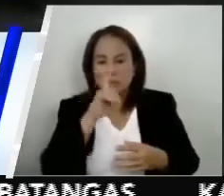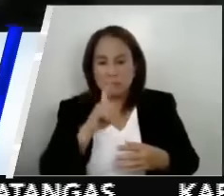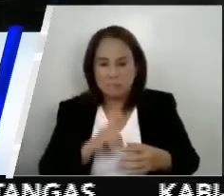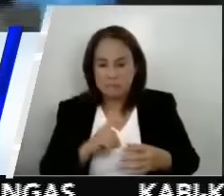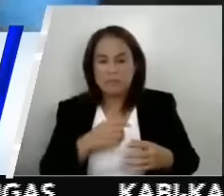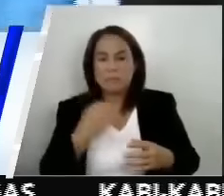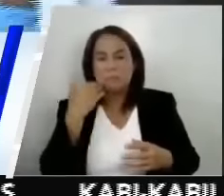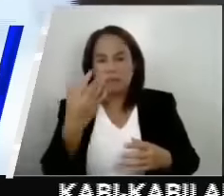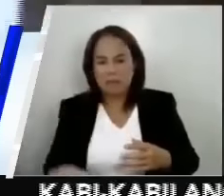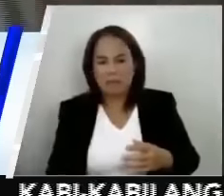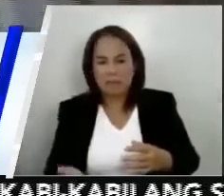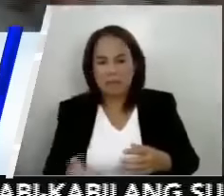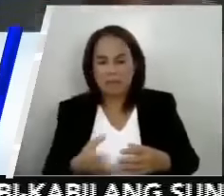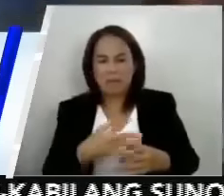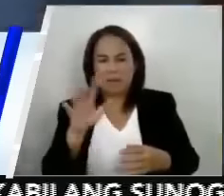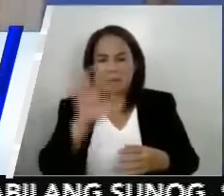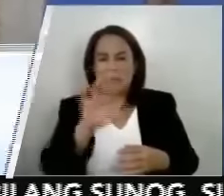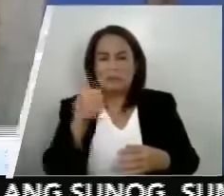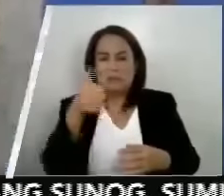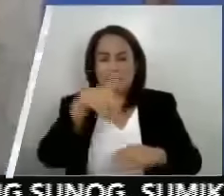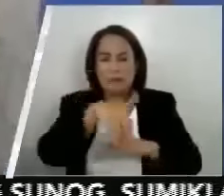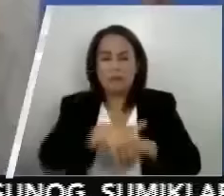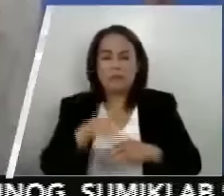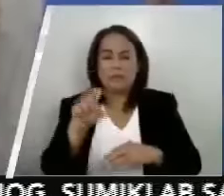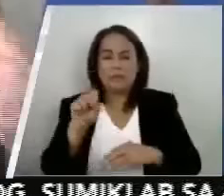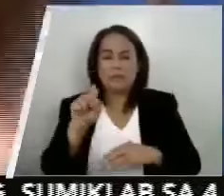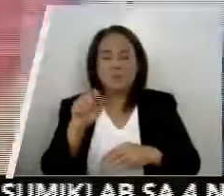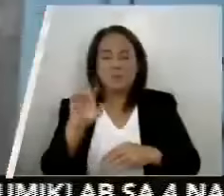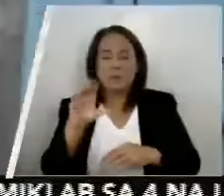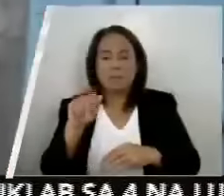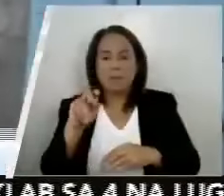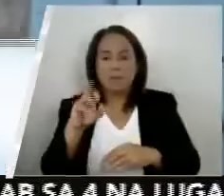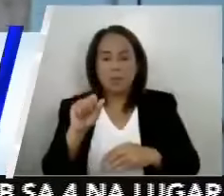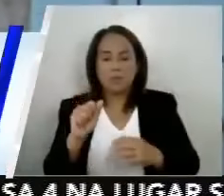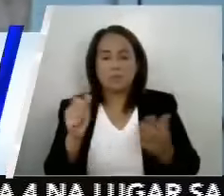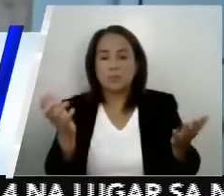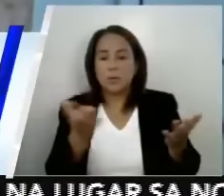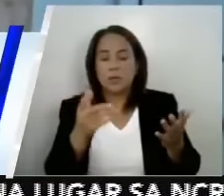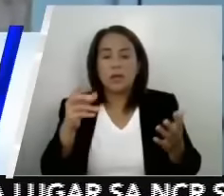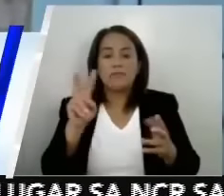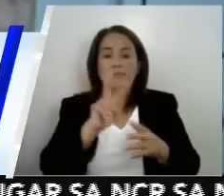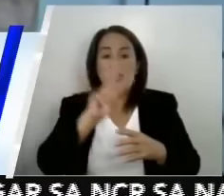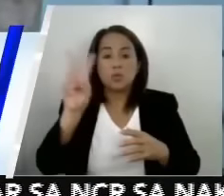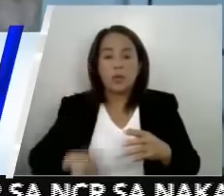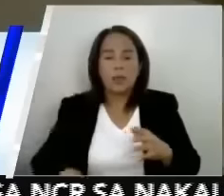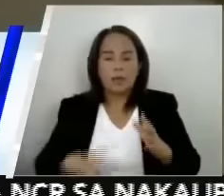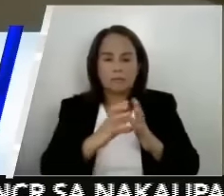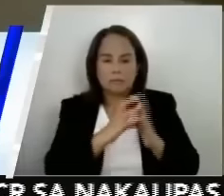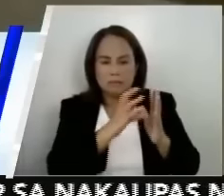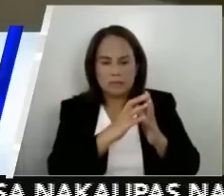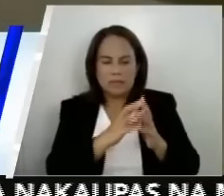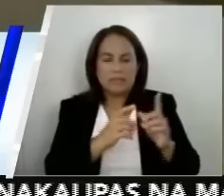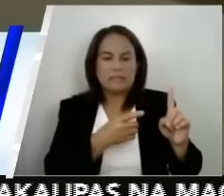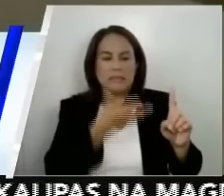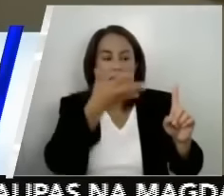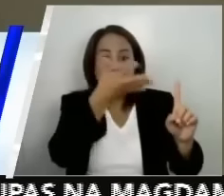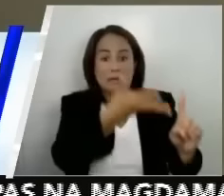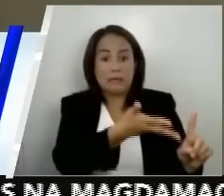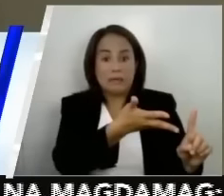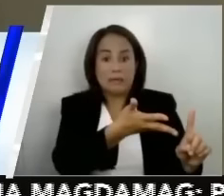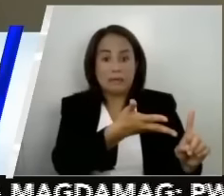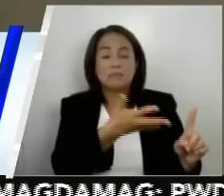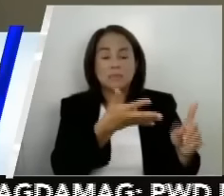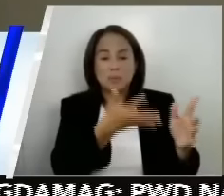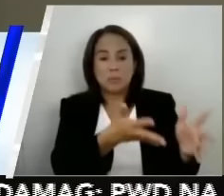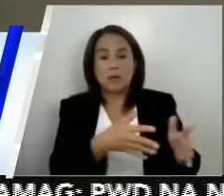sunog mag-alas 10 kagabi sa Sitio Kabantuan, Gente de Leon sa Valenzuela City. Naiwang mag-isa sa bahay ang biktima habang ang mga anak nito